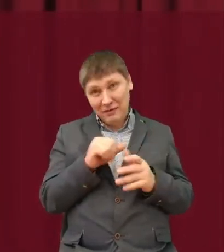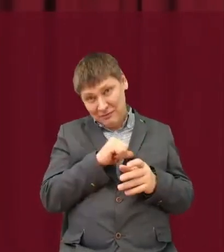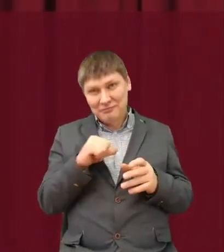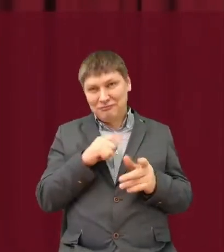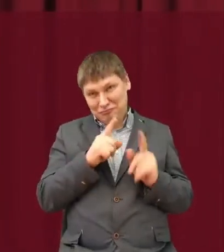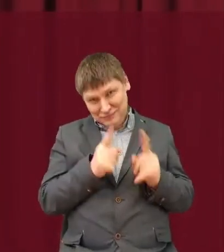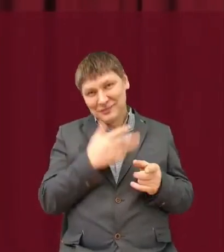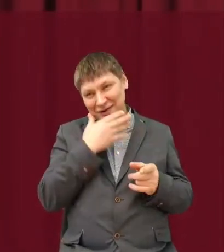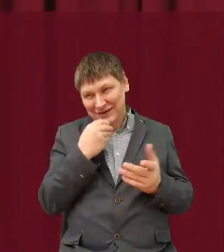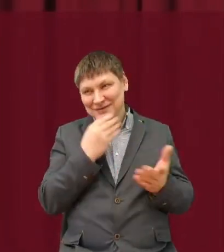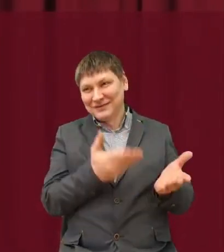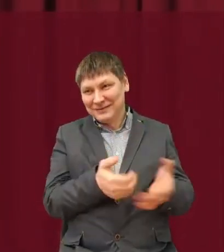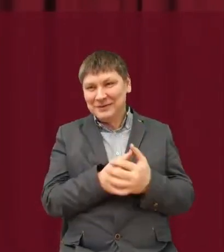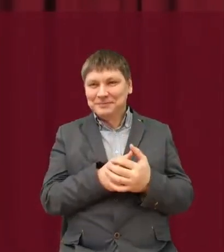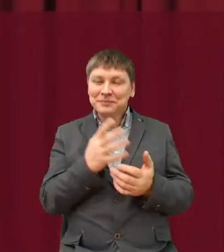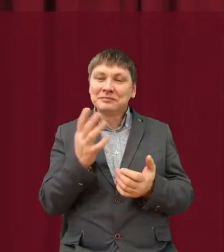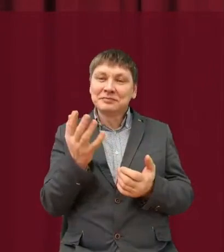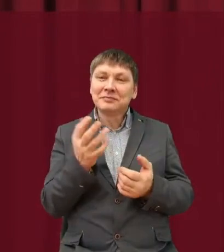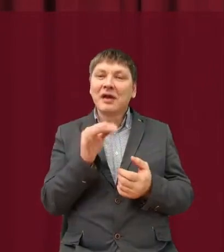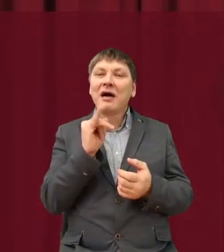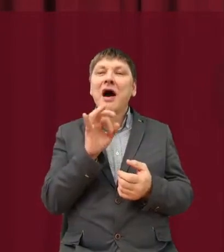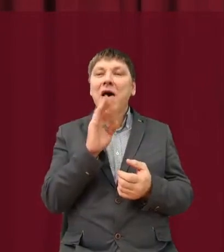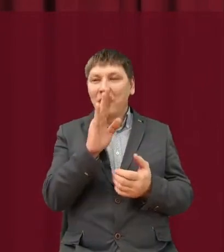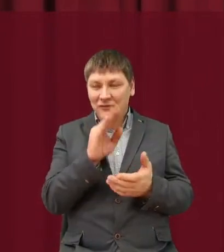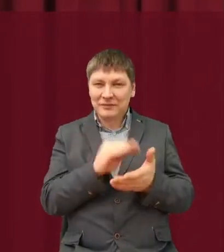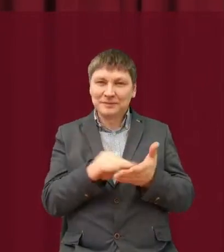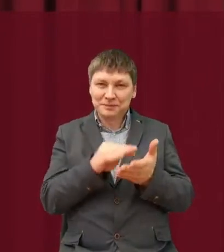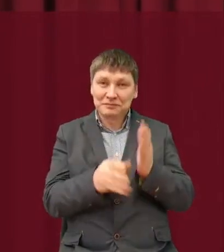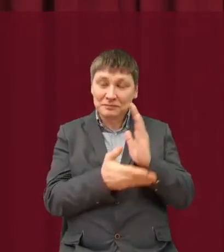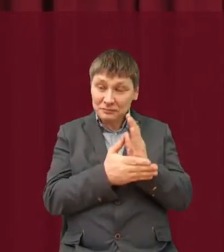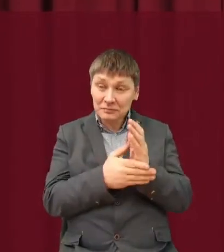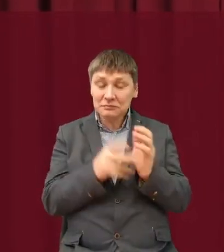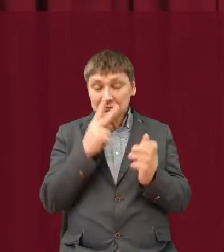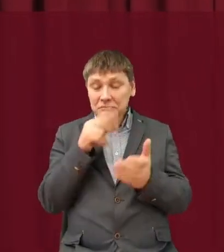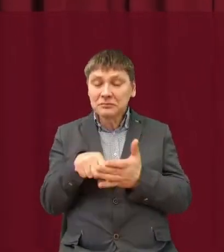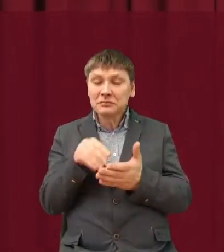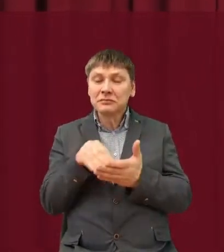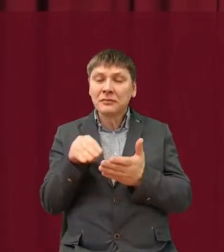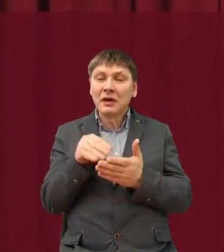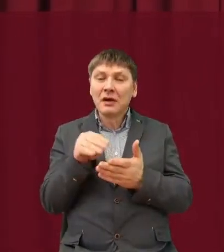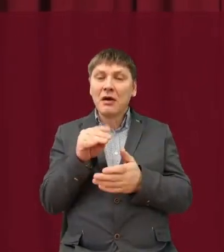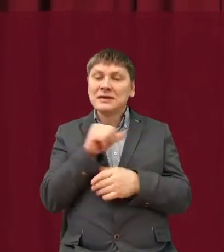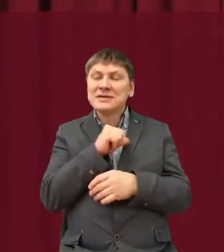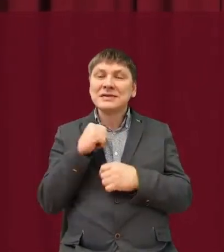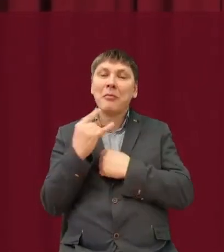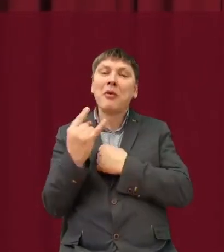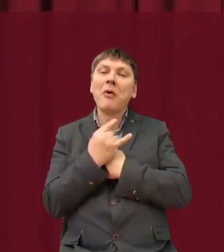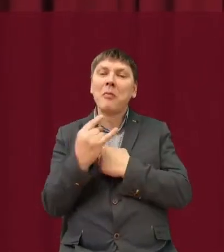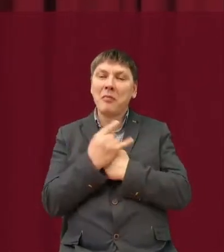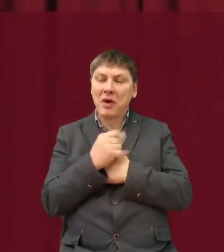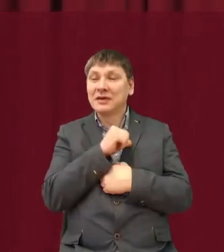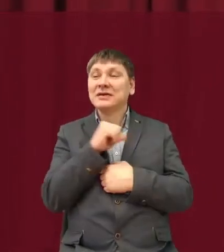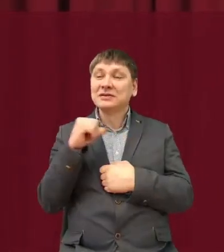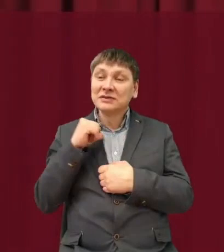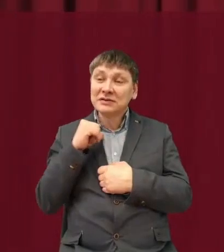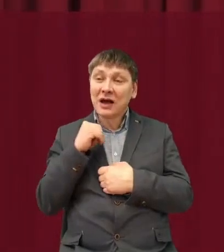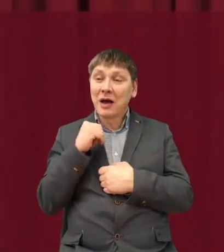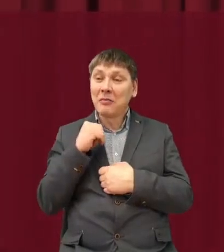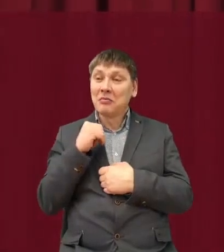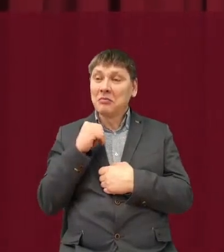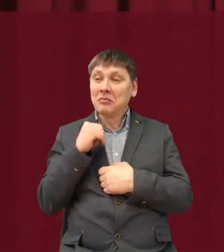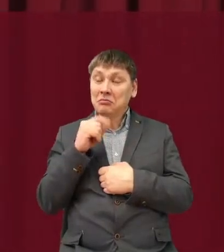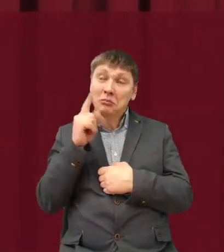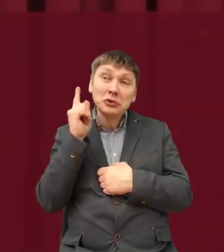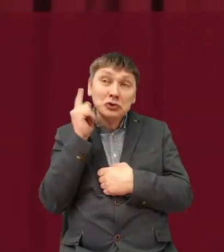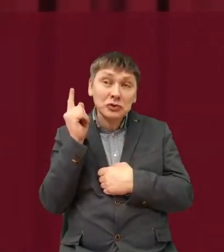которым упоминает Апостол иаков самообман слышатели только обманывающие